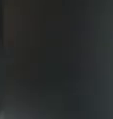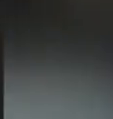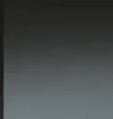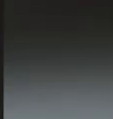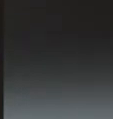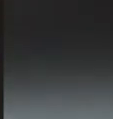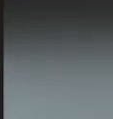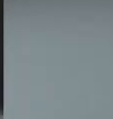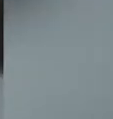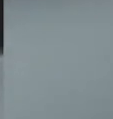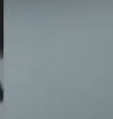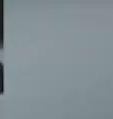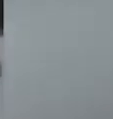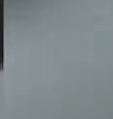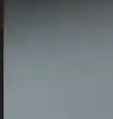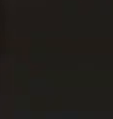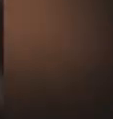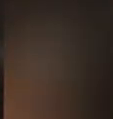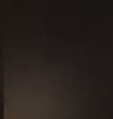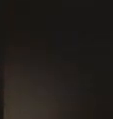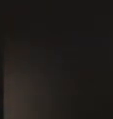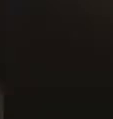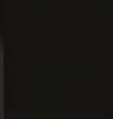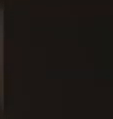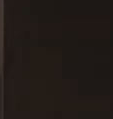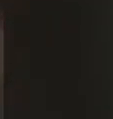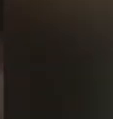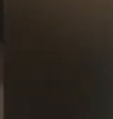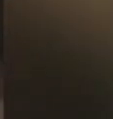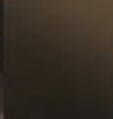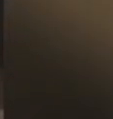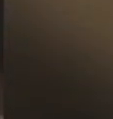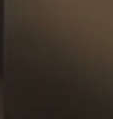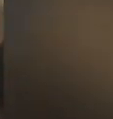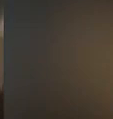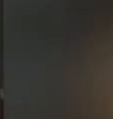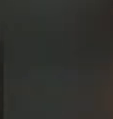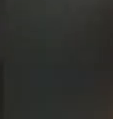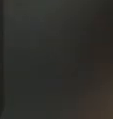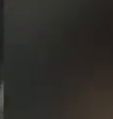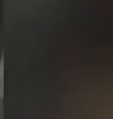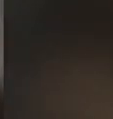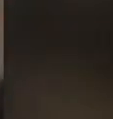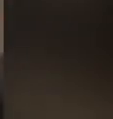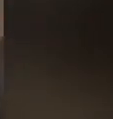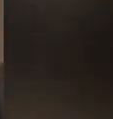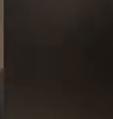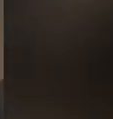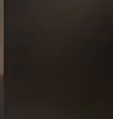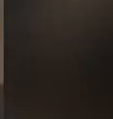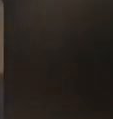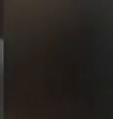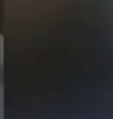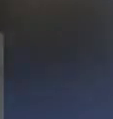mendengar bisikan agar melompat dari atas jembatan layang. Aksi nekat wanita ini berhasil dihentikan anggota Polantas dan dinas perhubungan yang melintas di